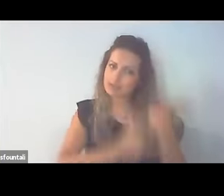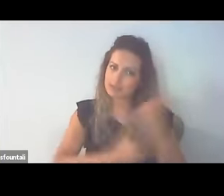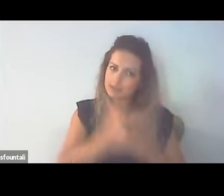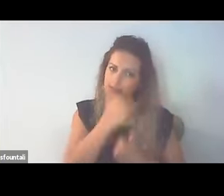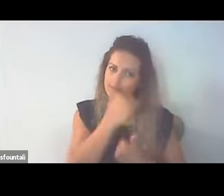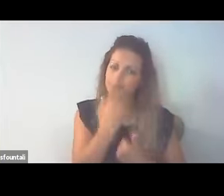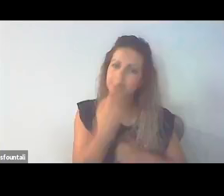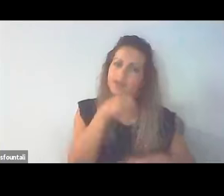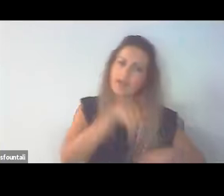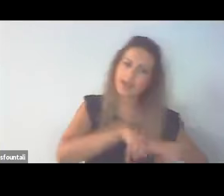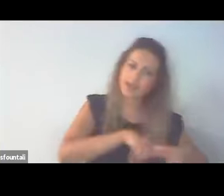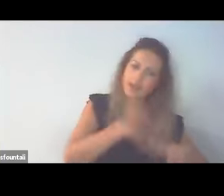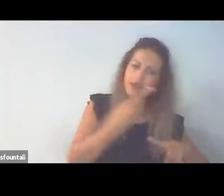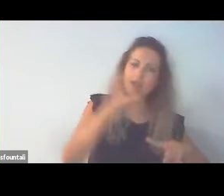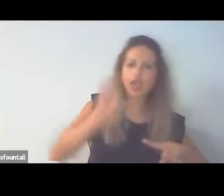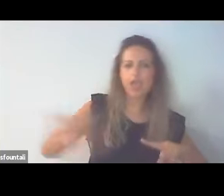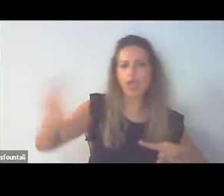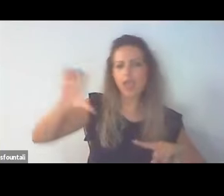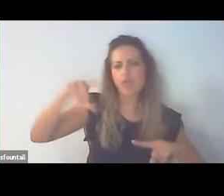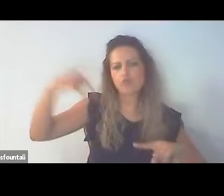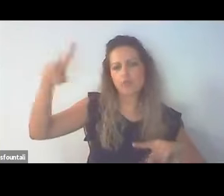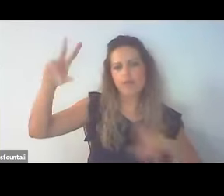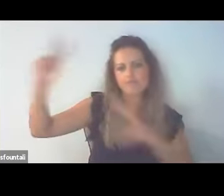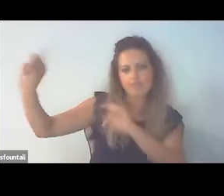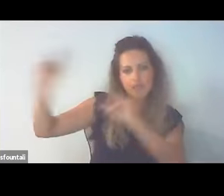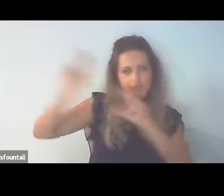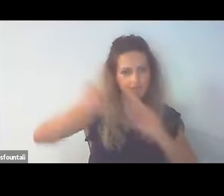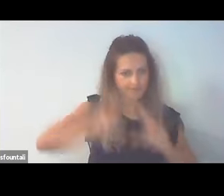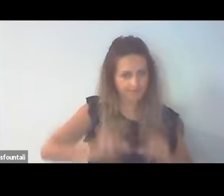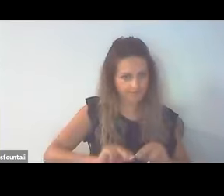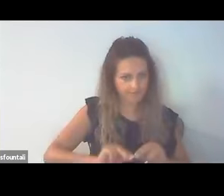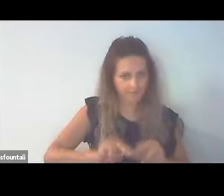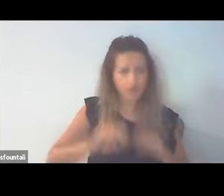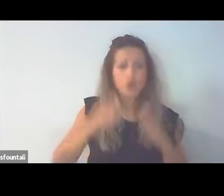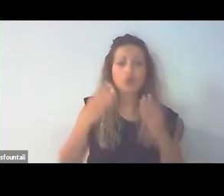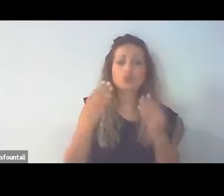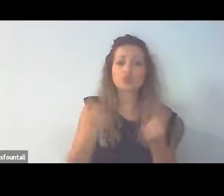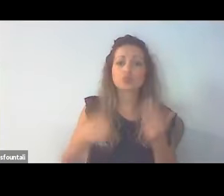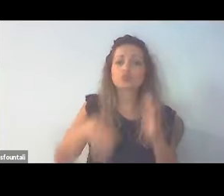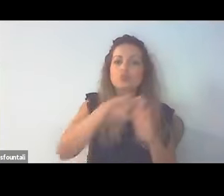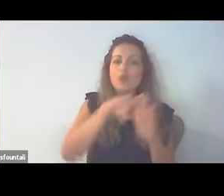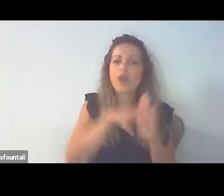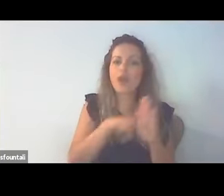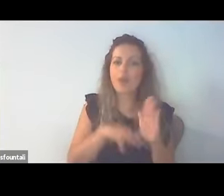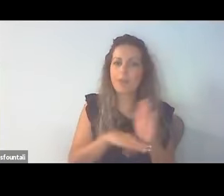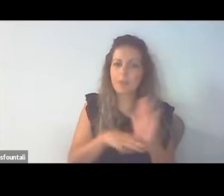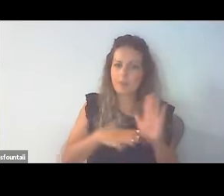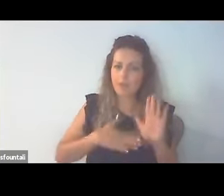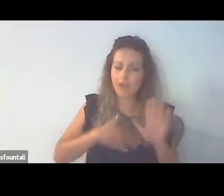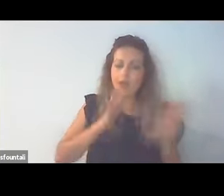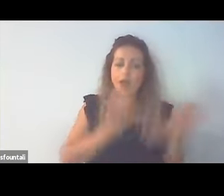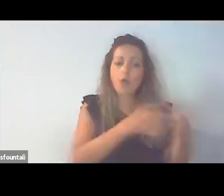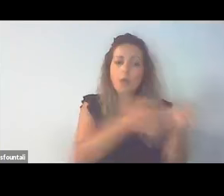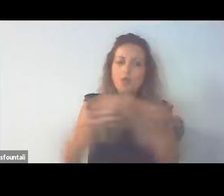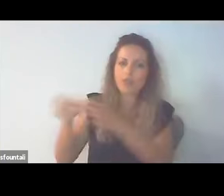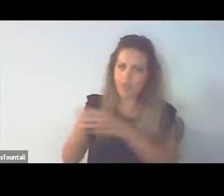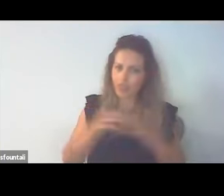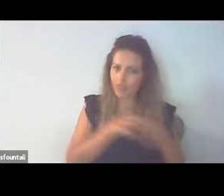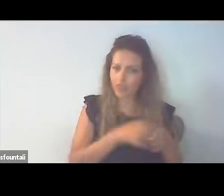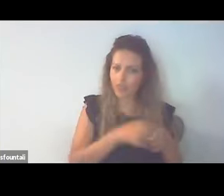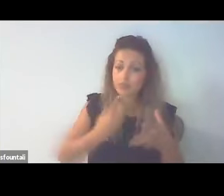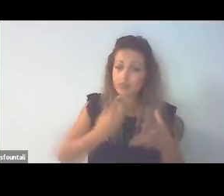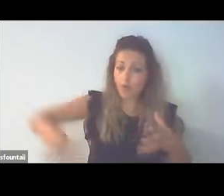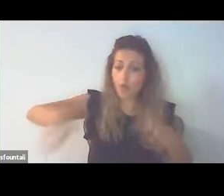και στα ευρωπαϊκά συμφραζόμενα από το πλαίσιο του προγράμματος και από τις συλλογικότητες της κοινωνίας των πολιτών που εργαζόμαστε